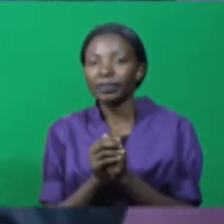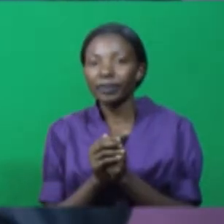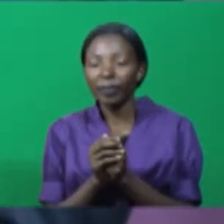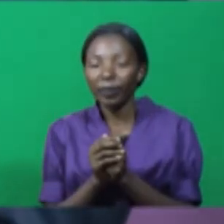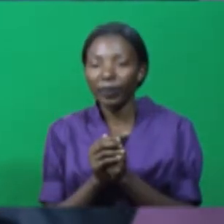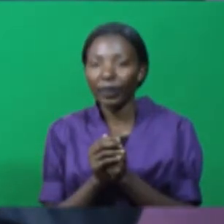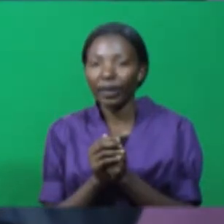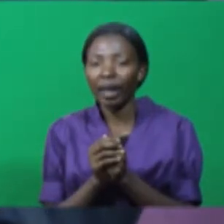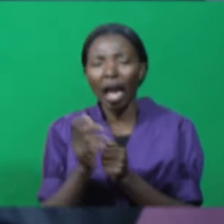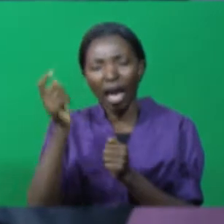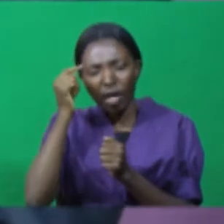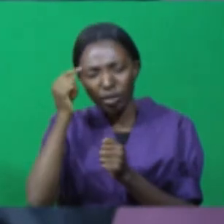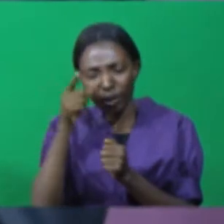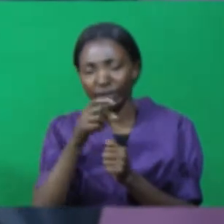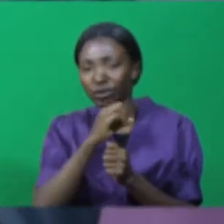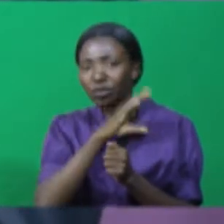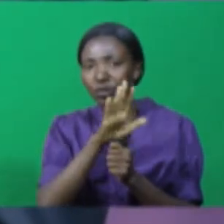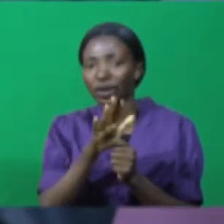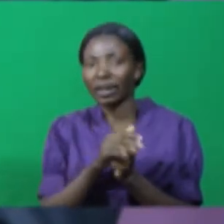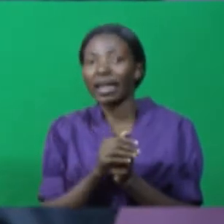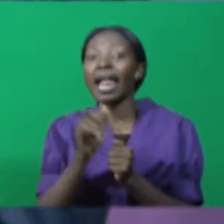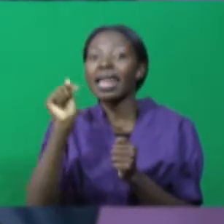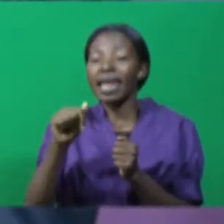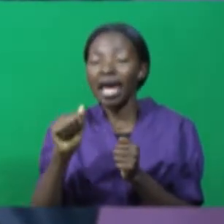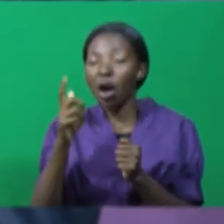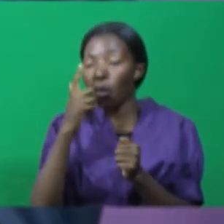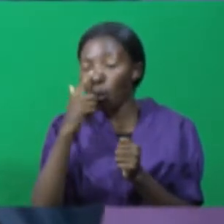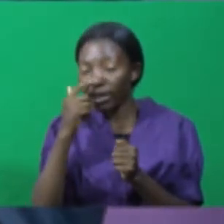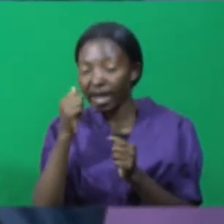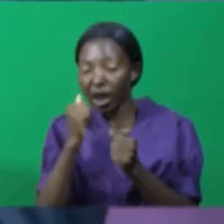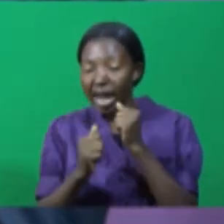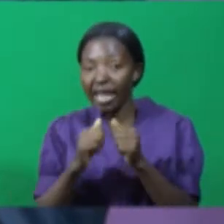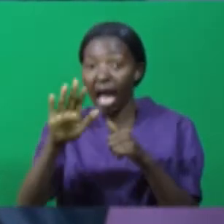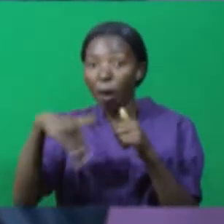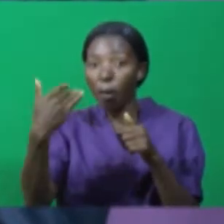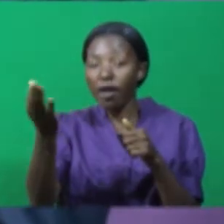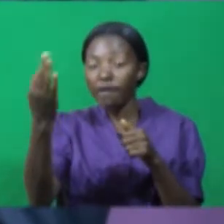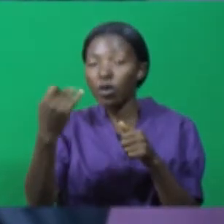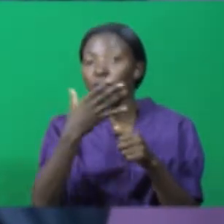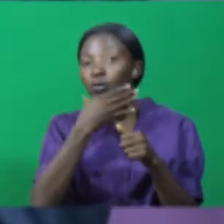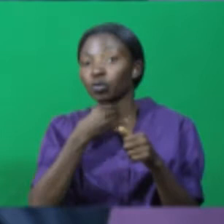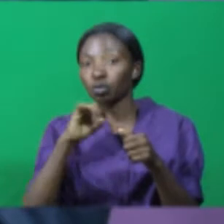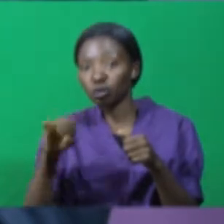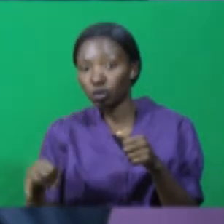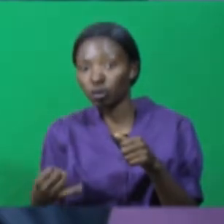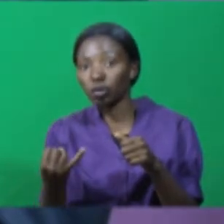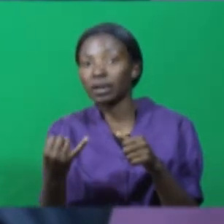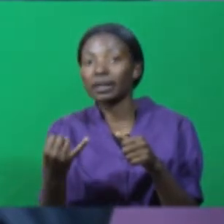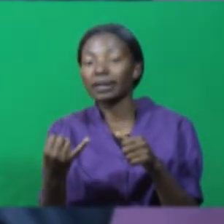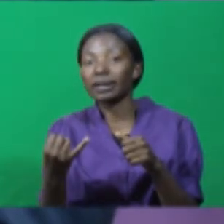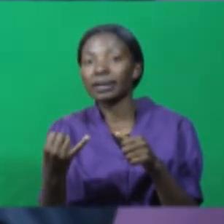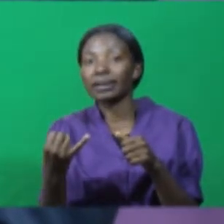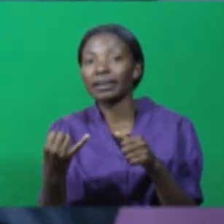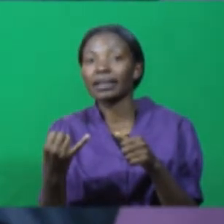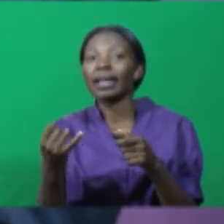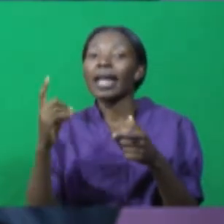kwakaitwa. Pandaifunga papa panei. Alright. Zvino vakati vachitiza pamberi pevaIsraeri vari pamutenusirwa unoburukira Beth